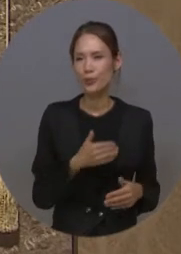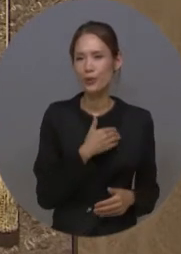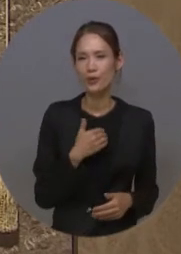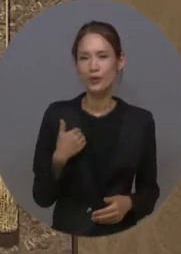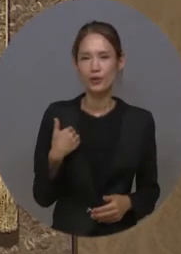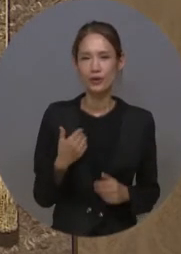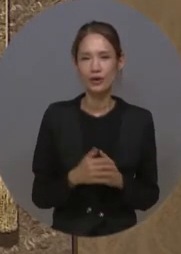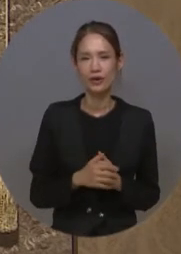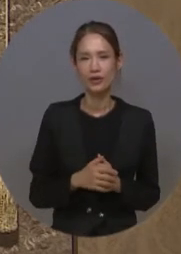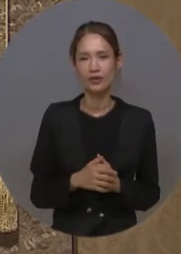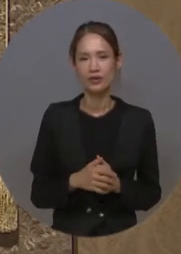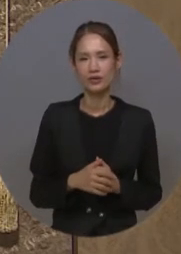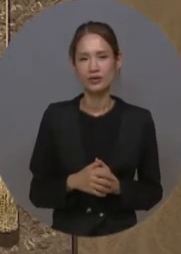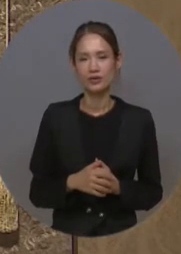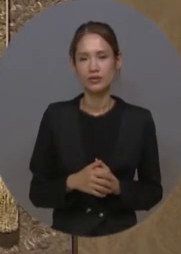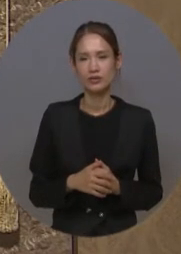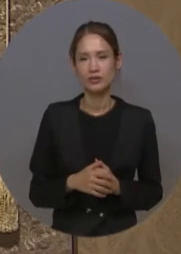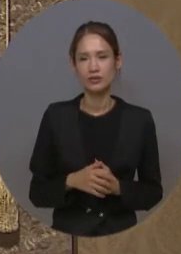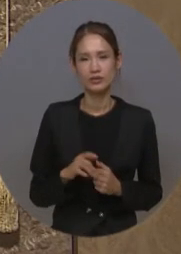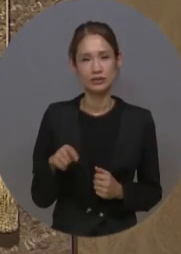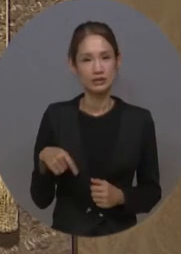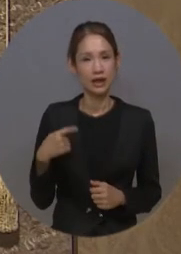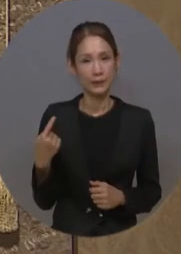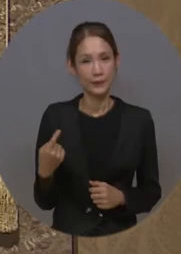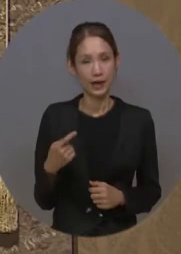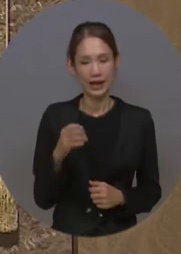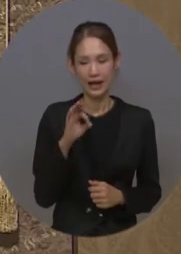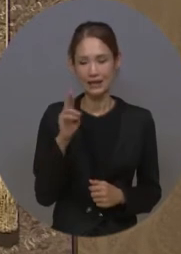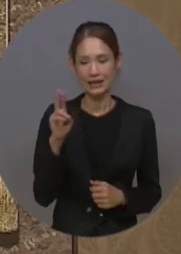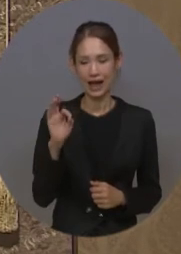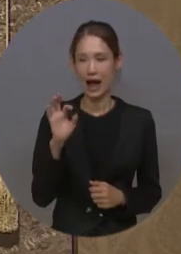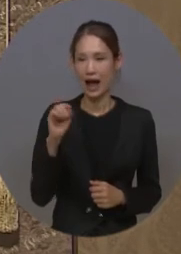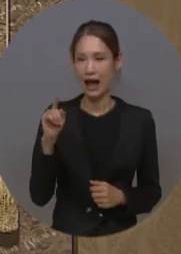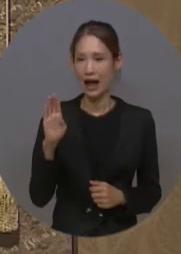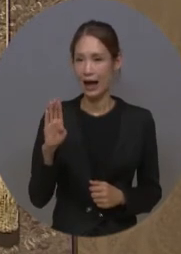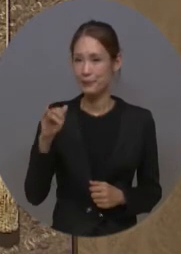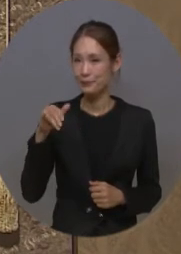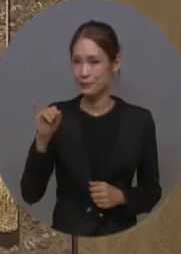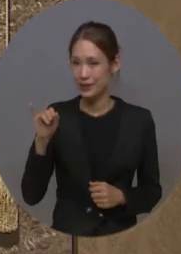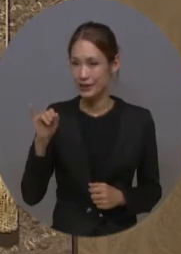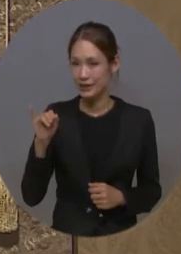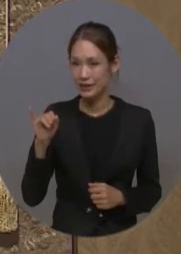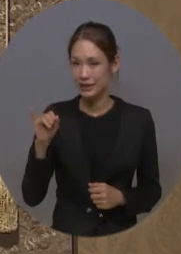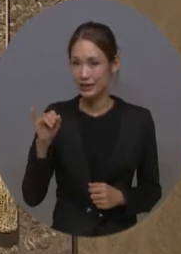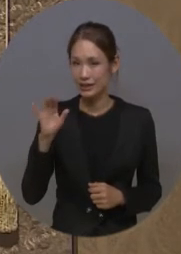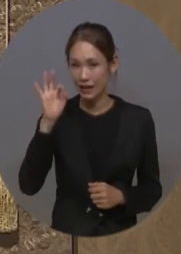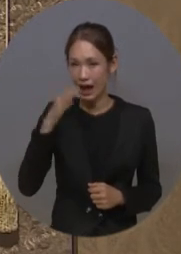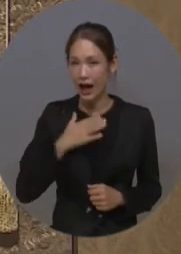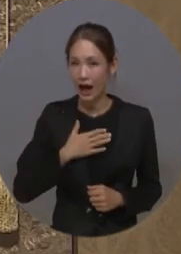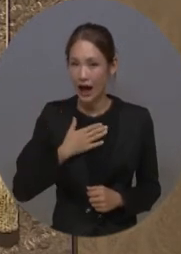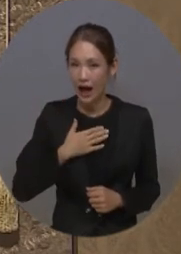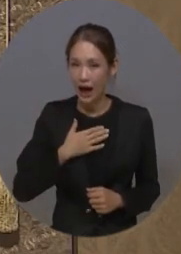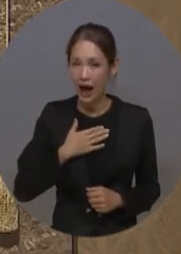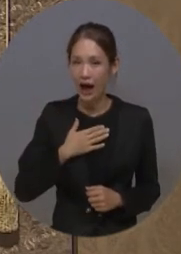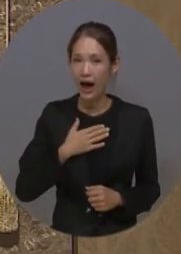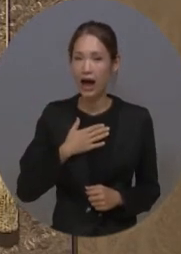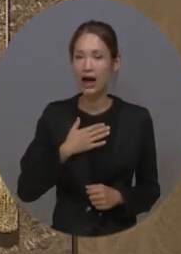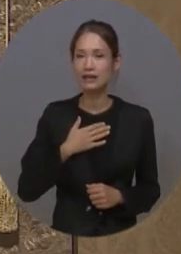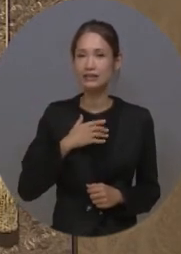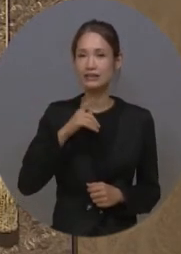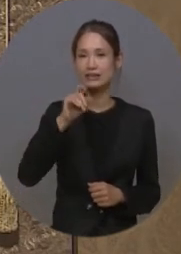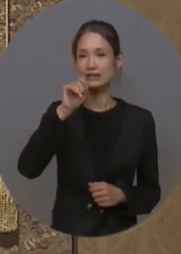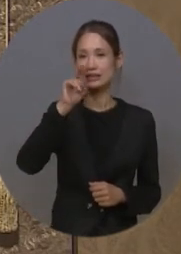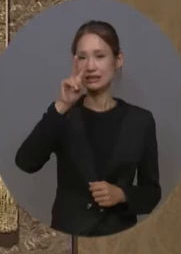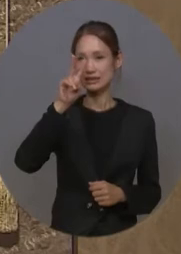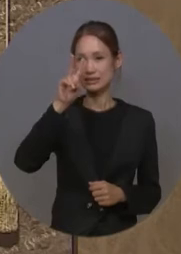보는데 그리고 이제 양압기라는 거 있잖아요. 양압기 보셨어요? 그 여기다 TV에도